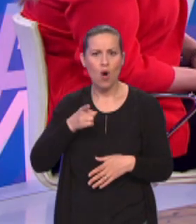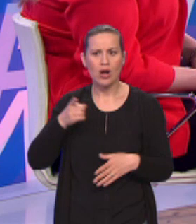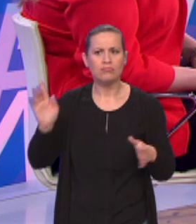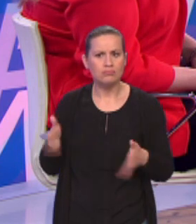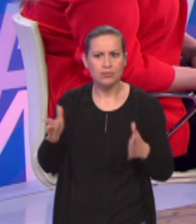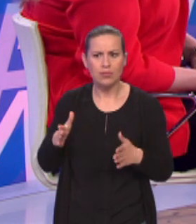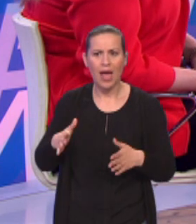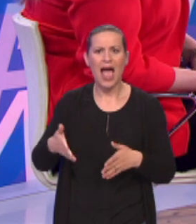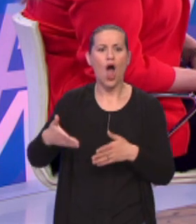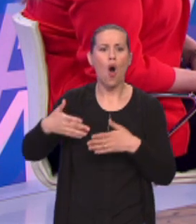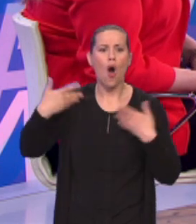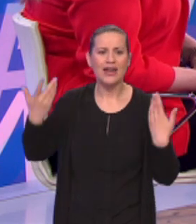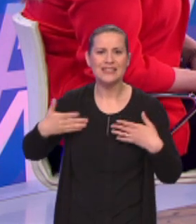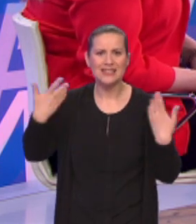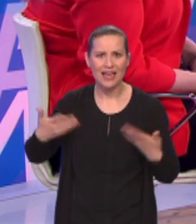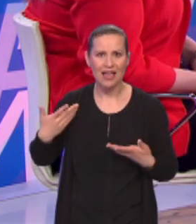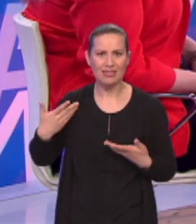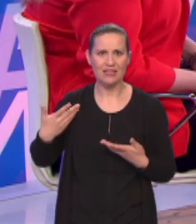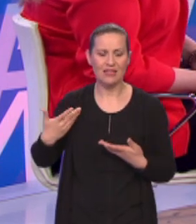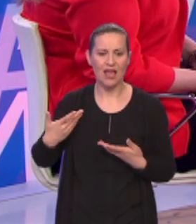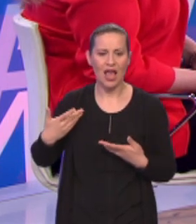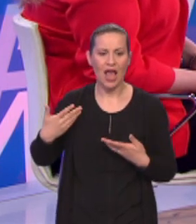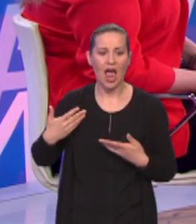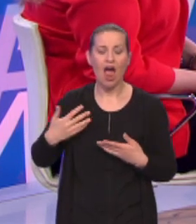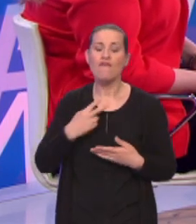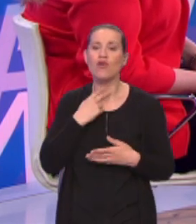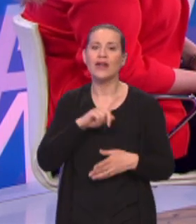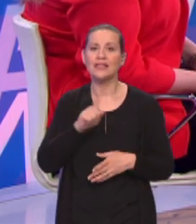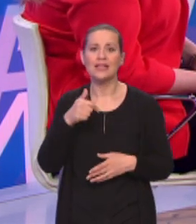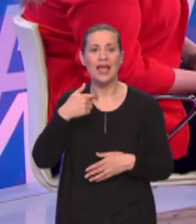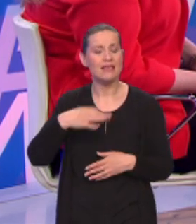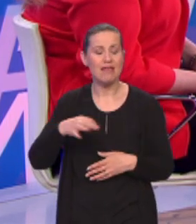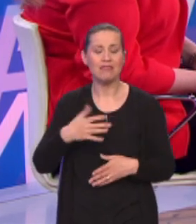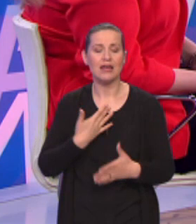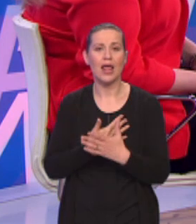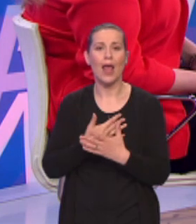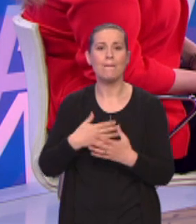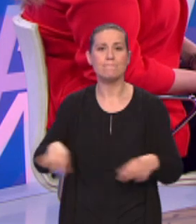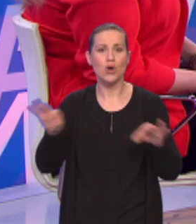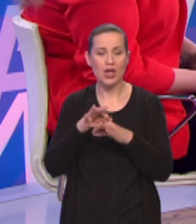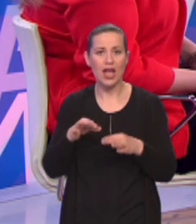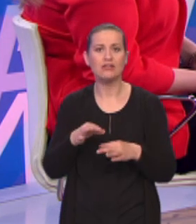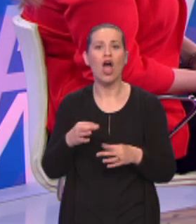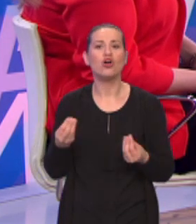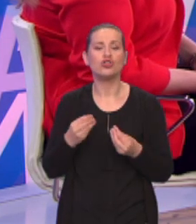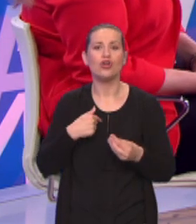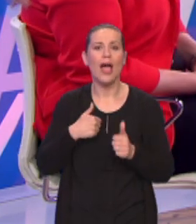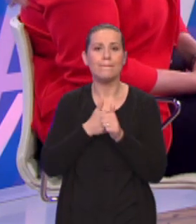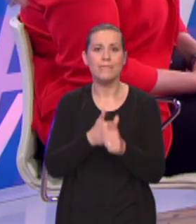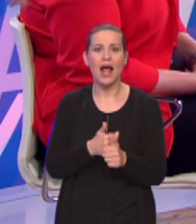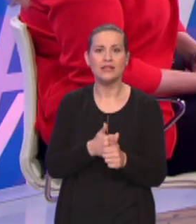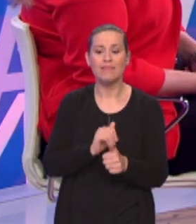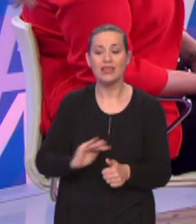žurno rasteretiti. Vukovarski leptirići nisu jedini projekt koji ja pratim, koji radi ovako sa djecom s